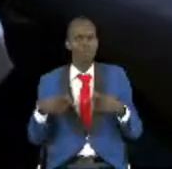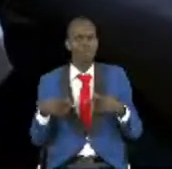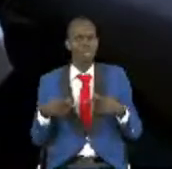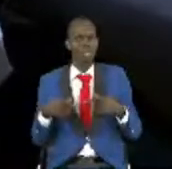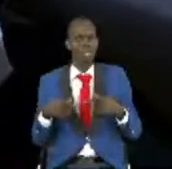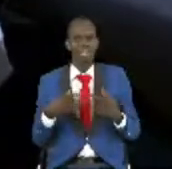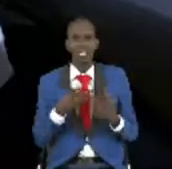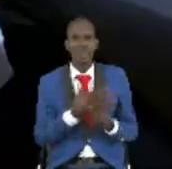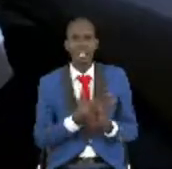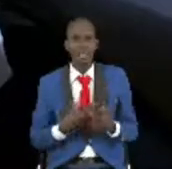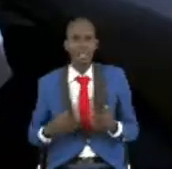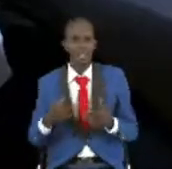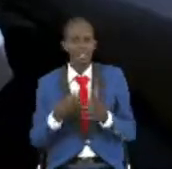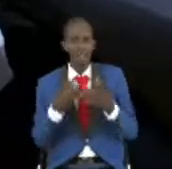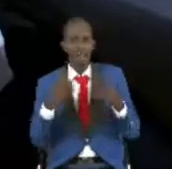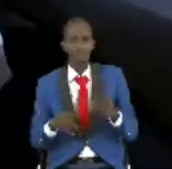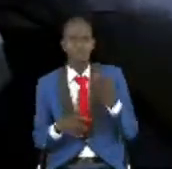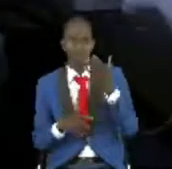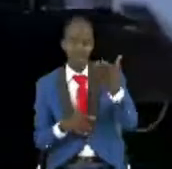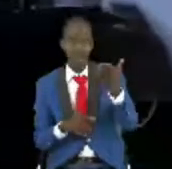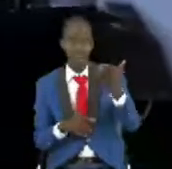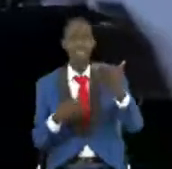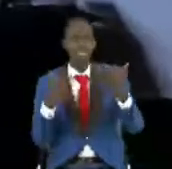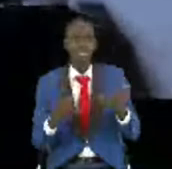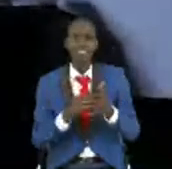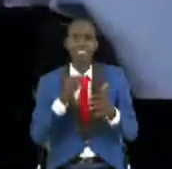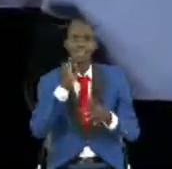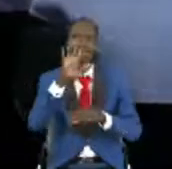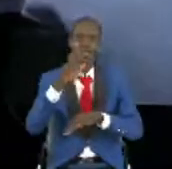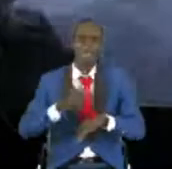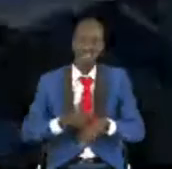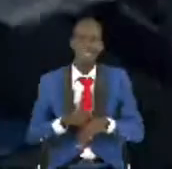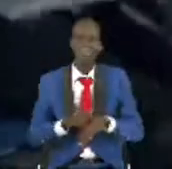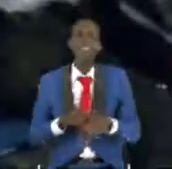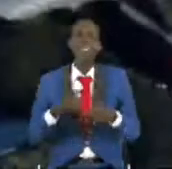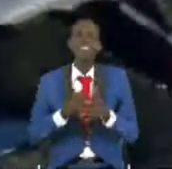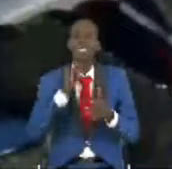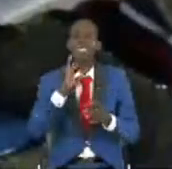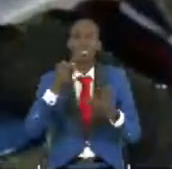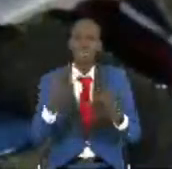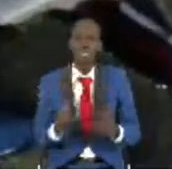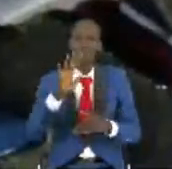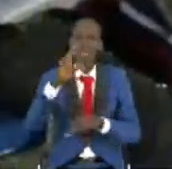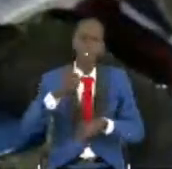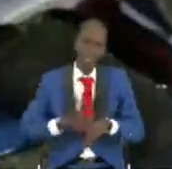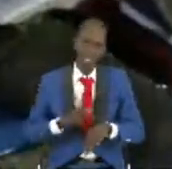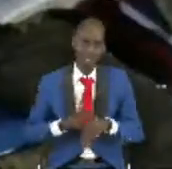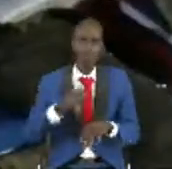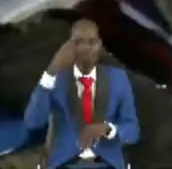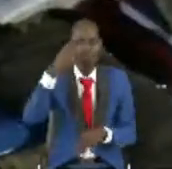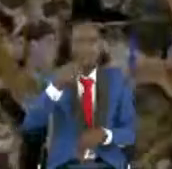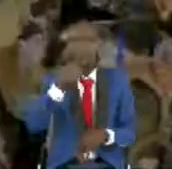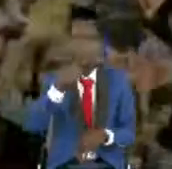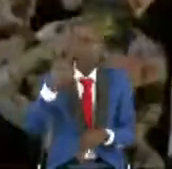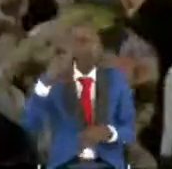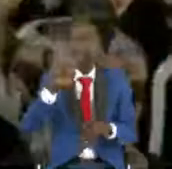Cela leur est arrivé. C'est ton tour. Où es-tu? J'ai dit, c'est ton tour. Où es-tu? J'ai dit, c'est ton